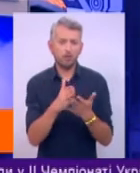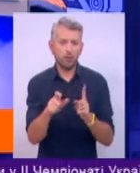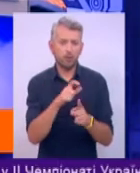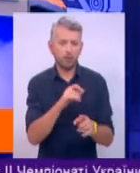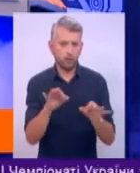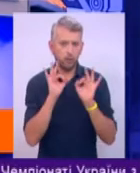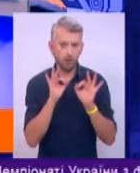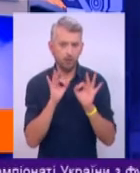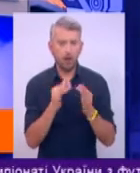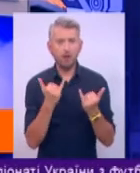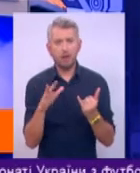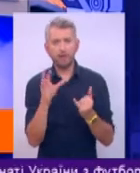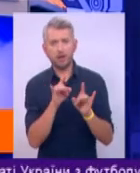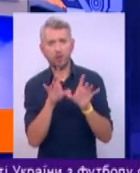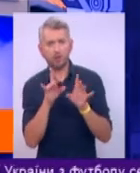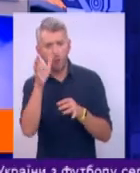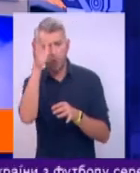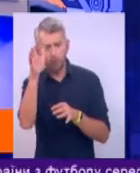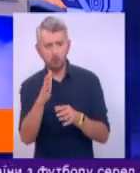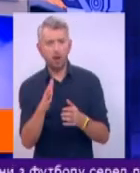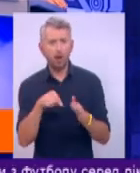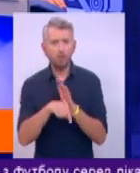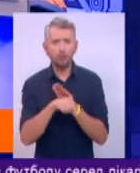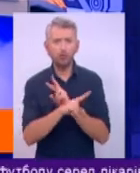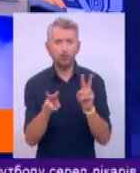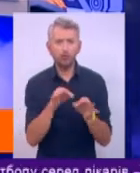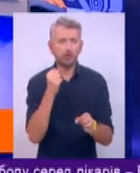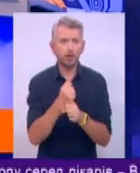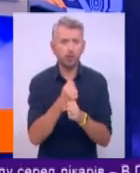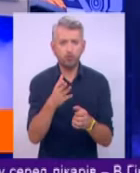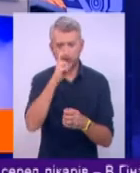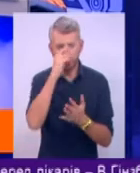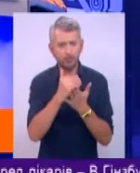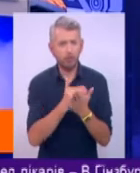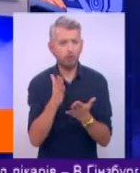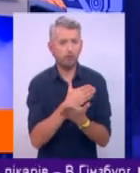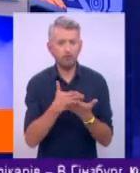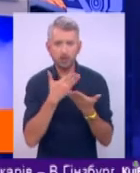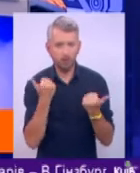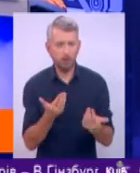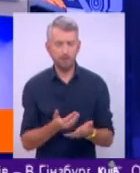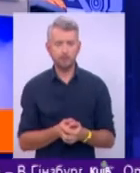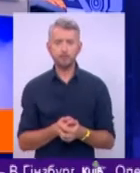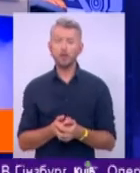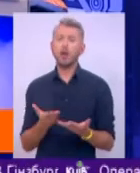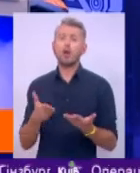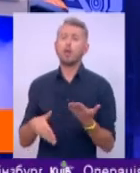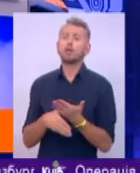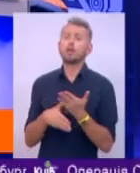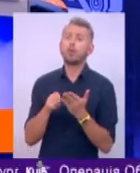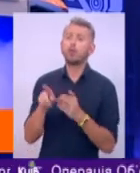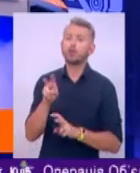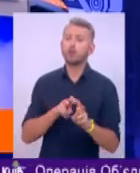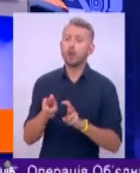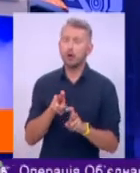Зараз про це все розказуєте, а по суті ніхто нічого не робить. Державної програми взагалі немає. Абсолютно. А якої допомоги ви